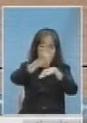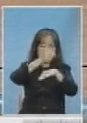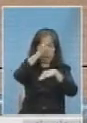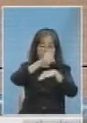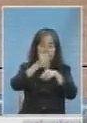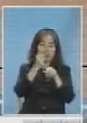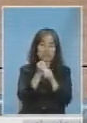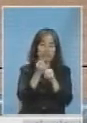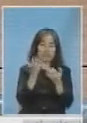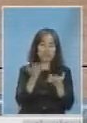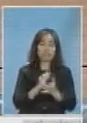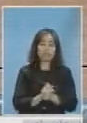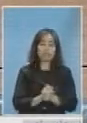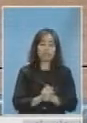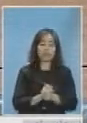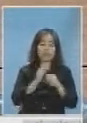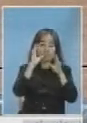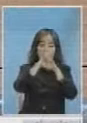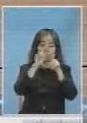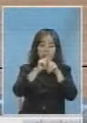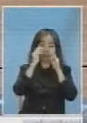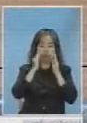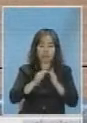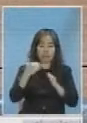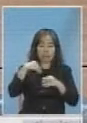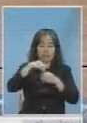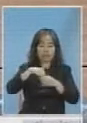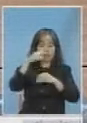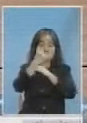ดได้โดยเฉพาะคนที่อยู่ในต่างประเทศ